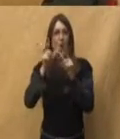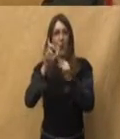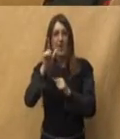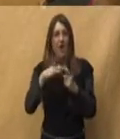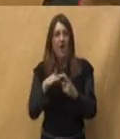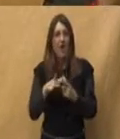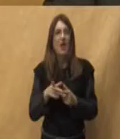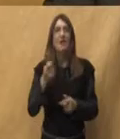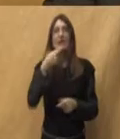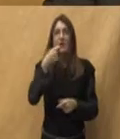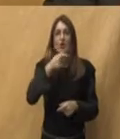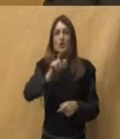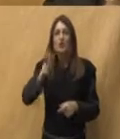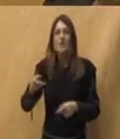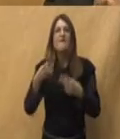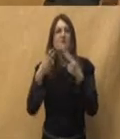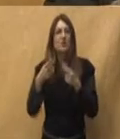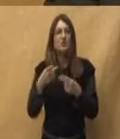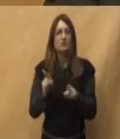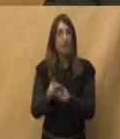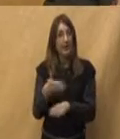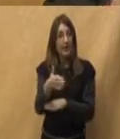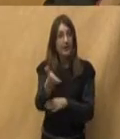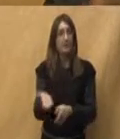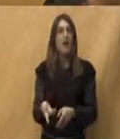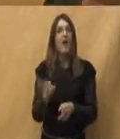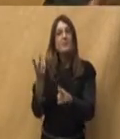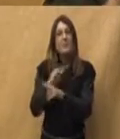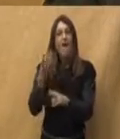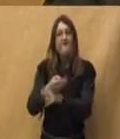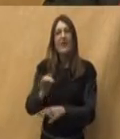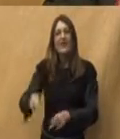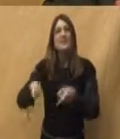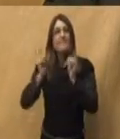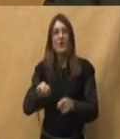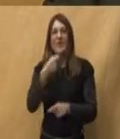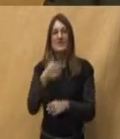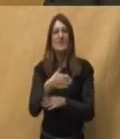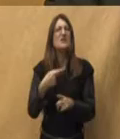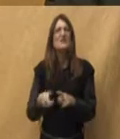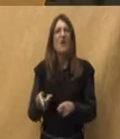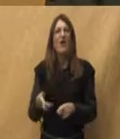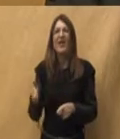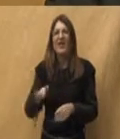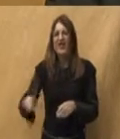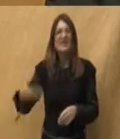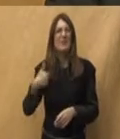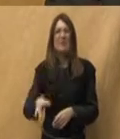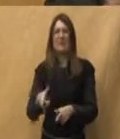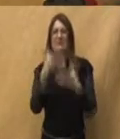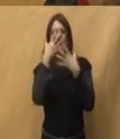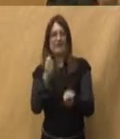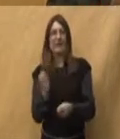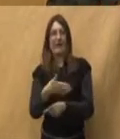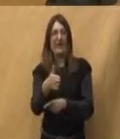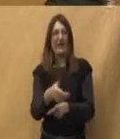Da jedu druge hranjive, recimo ribu. Da navikavaju djecu na ribu. Djeca ne vole ribu zato što njima riba smrdi. Bljak.